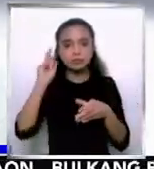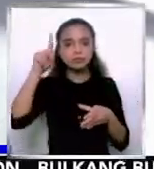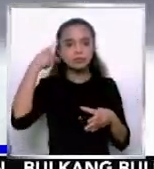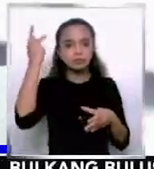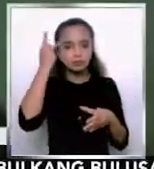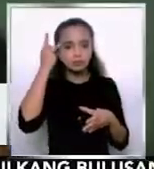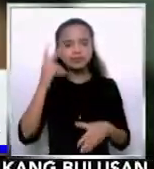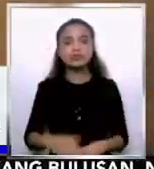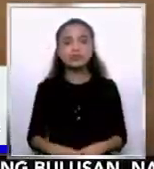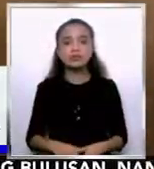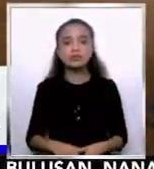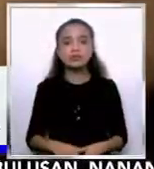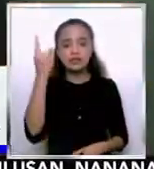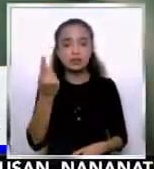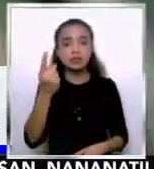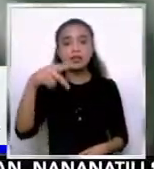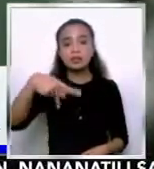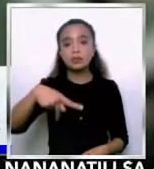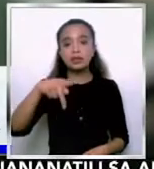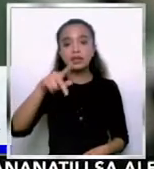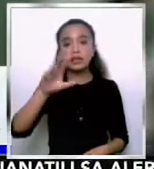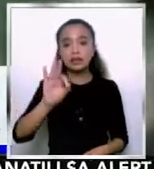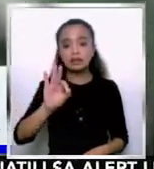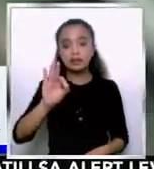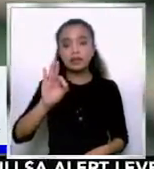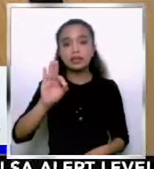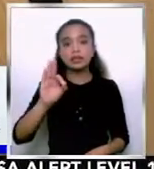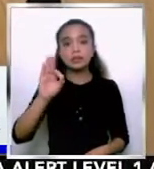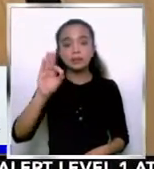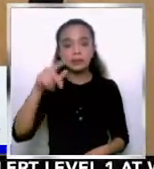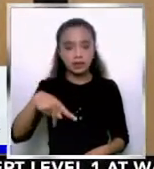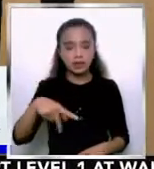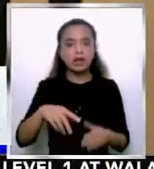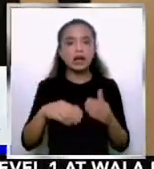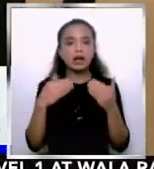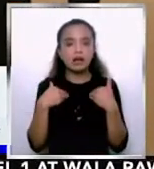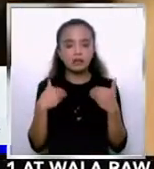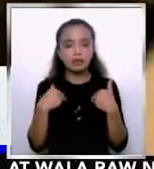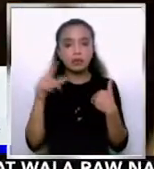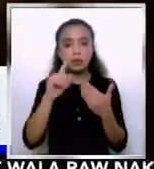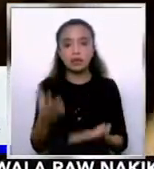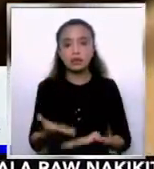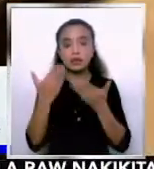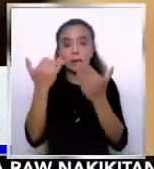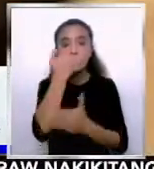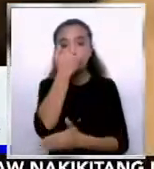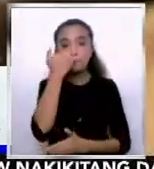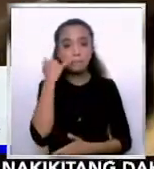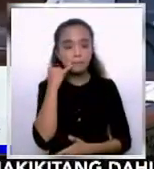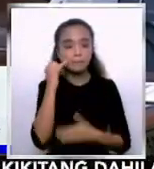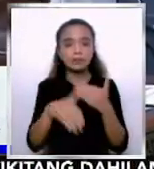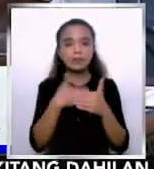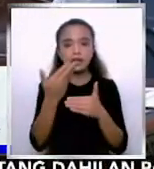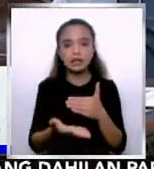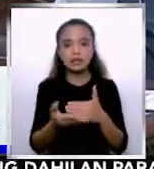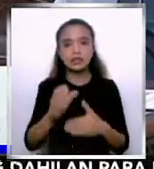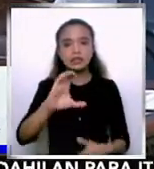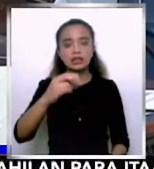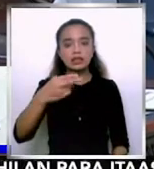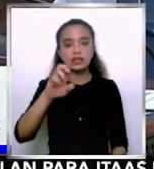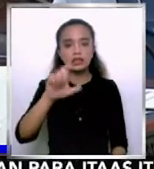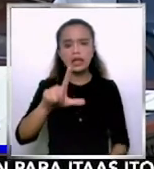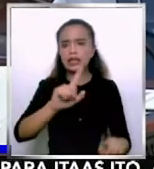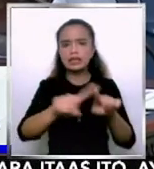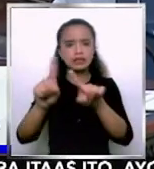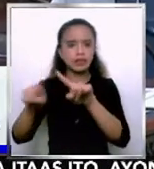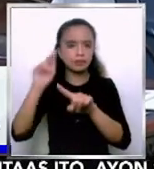sa PFP, naghain din ng SOCE ngayong araw sina Senador Jinggoy Estrada, Senatorial Aspirant Shell Jokno at ilang party list.